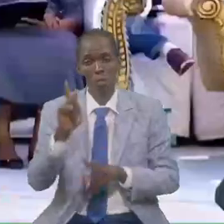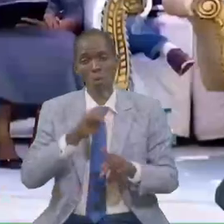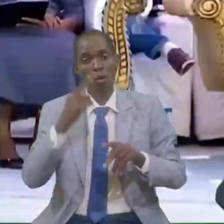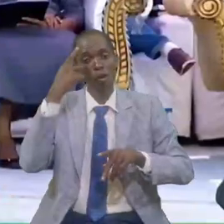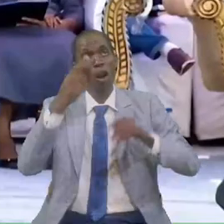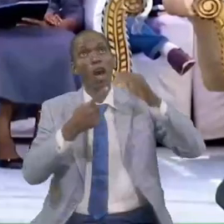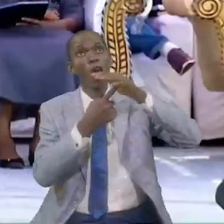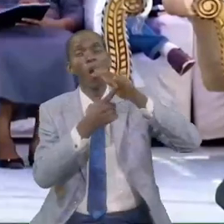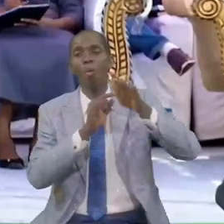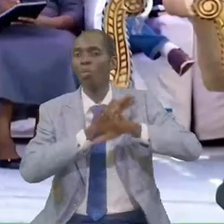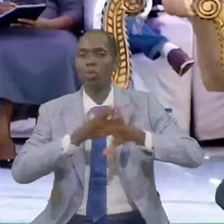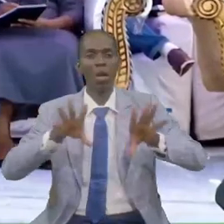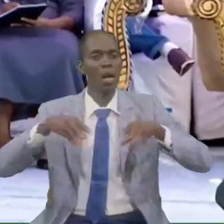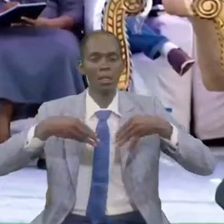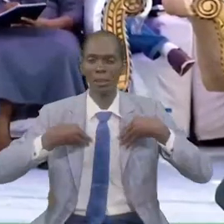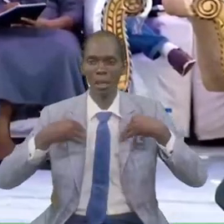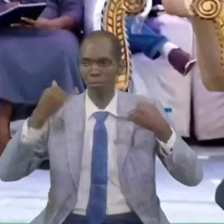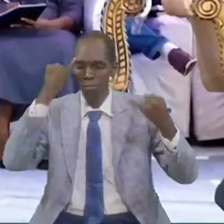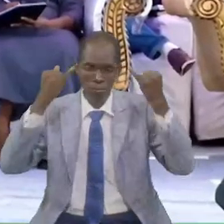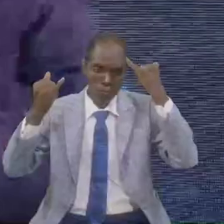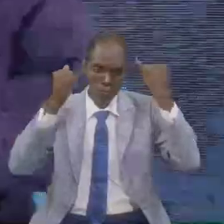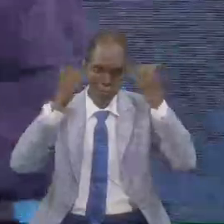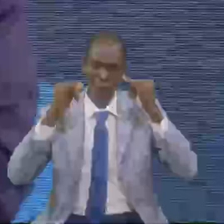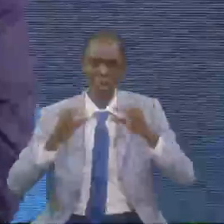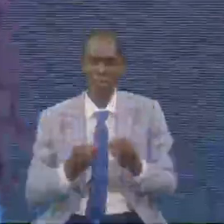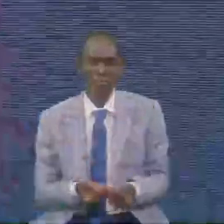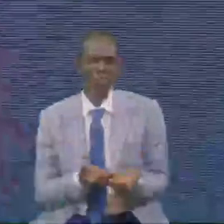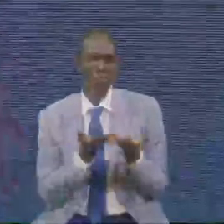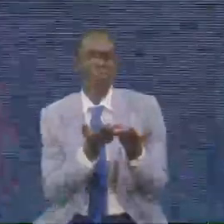Et les héros n'acceptent pas toutes les offres.